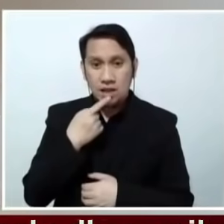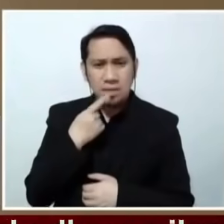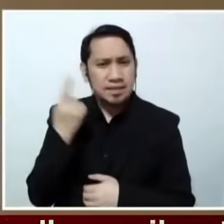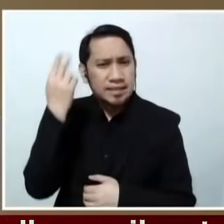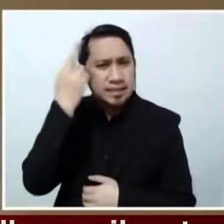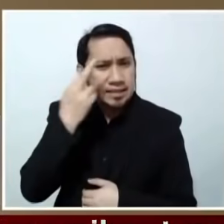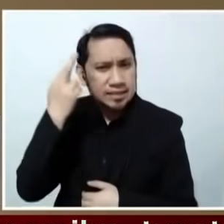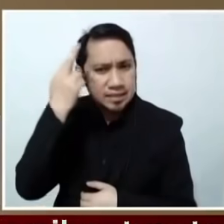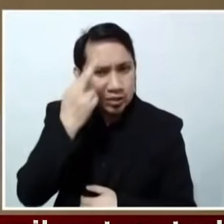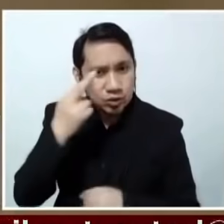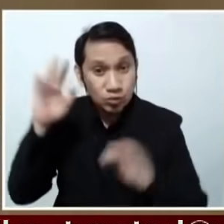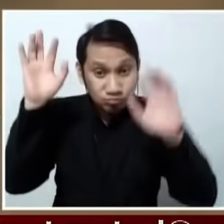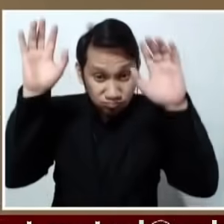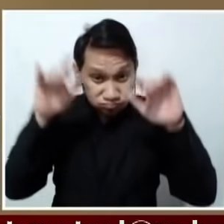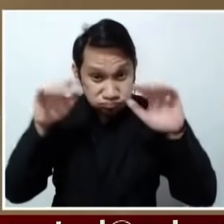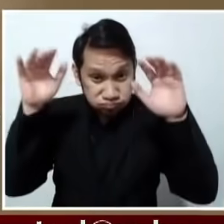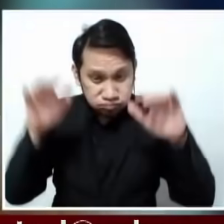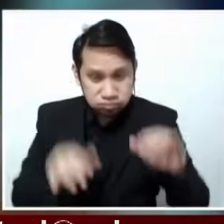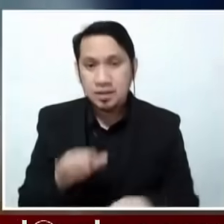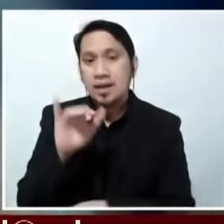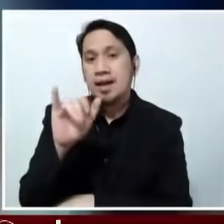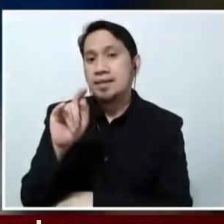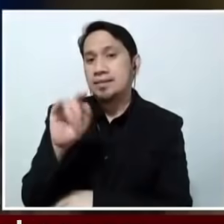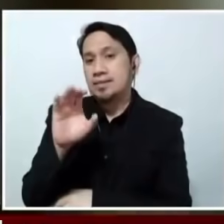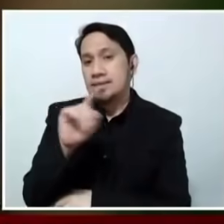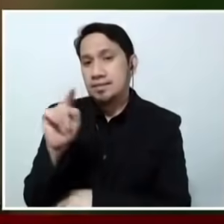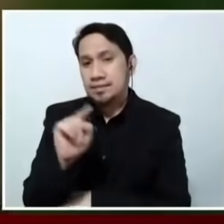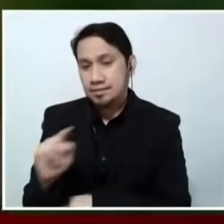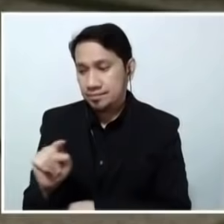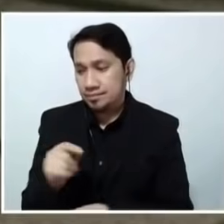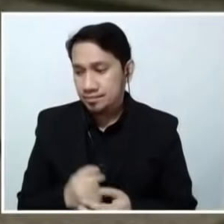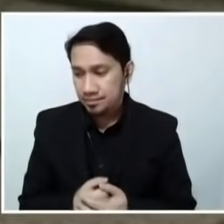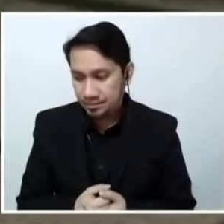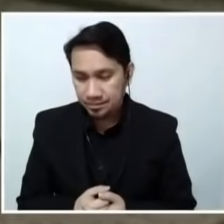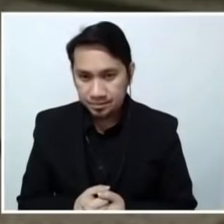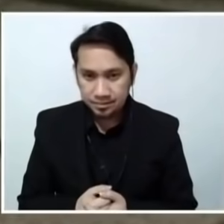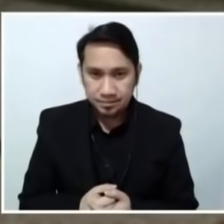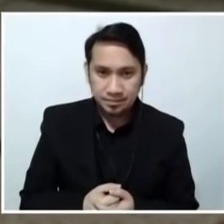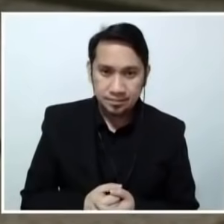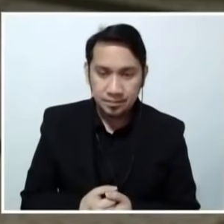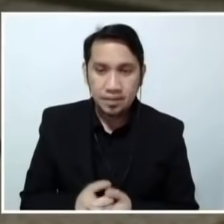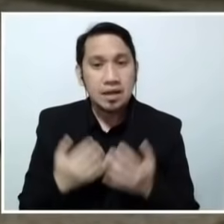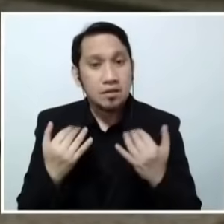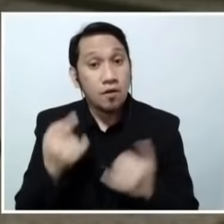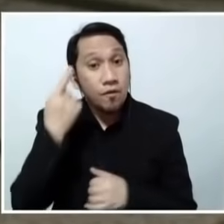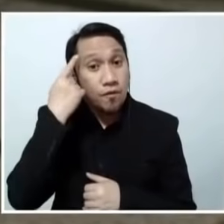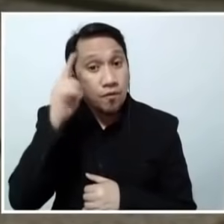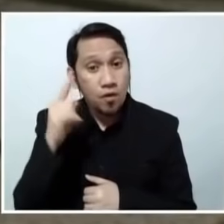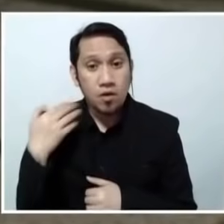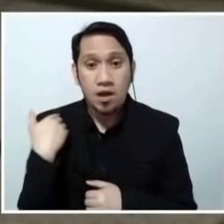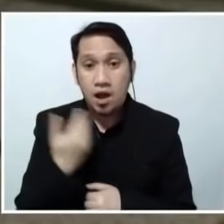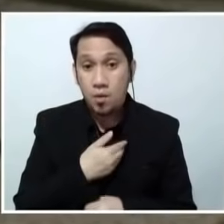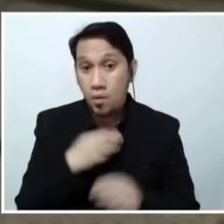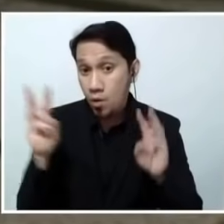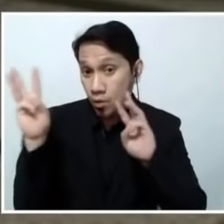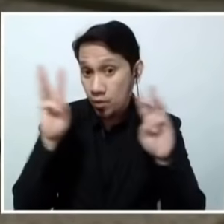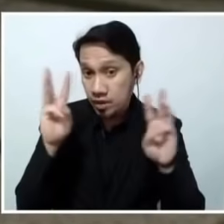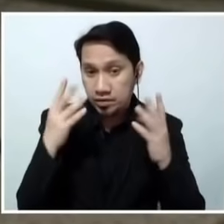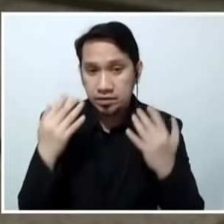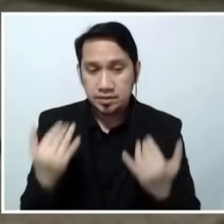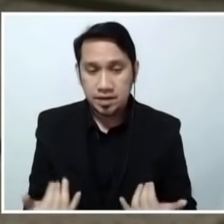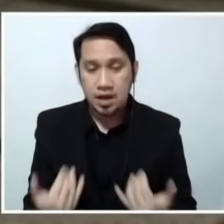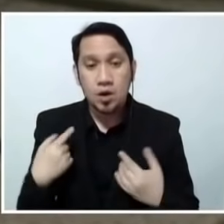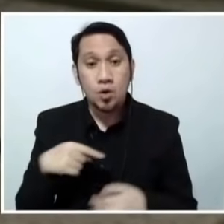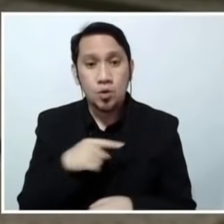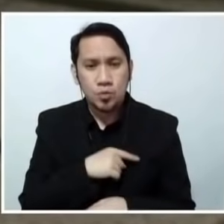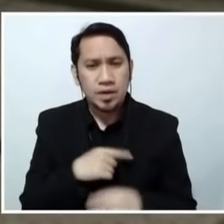ng localized thunderstorms ang malakas na ulan. Para naman sa ating ulat panahon, inaasahang magiging aktibo